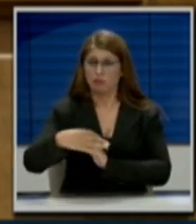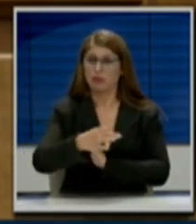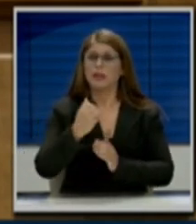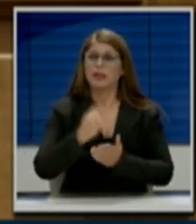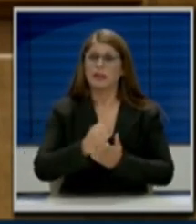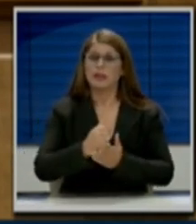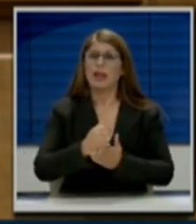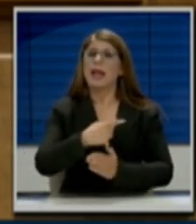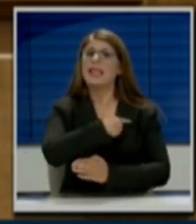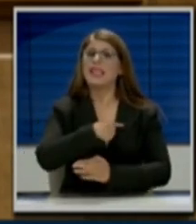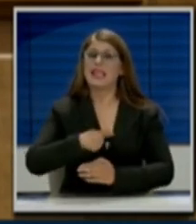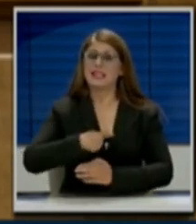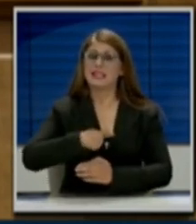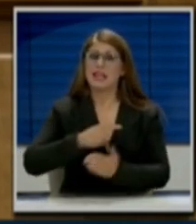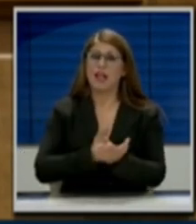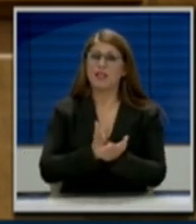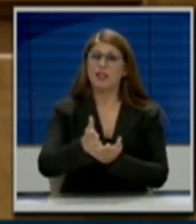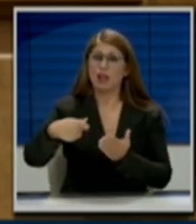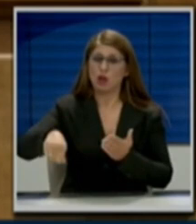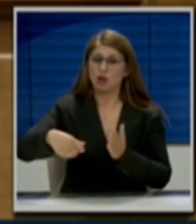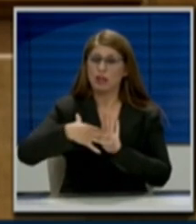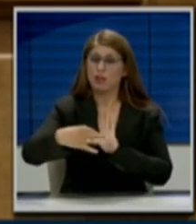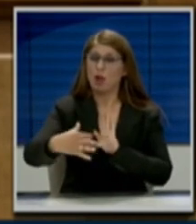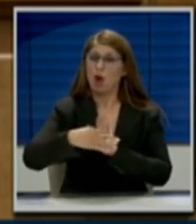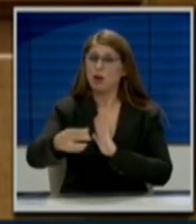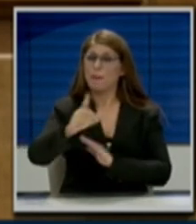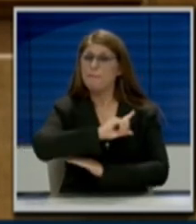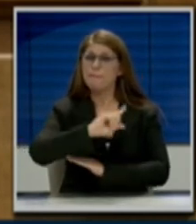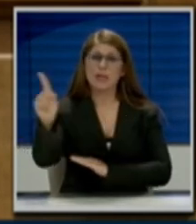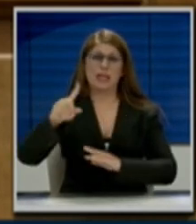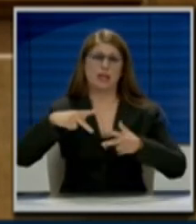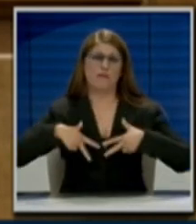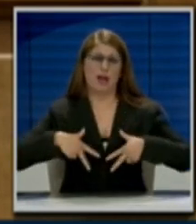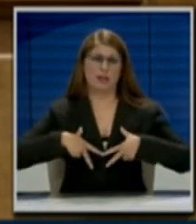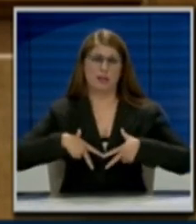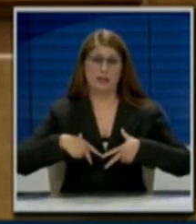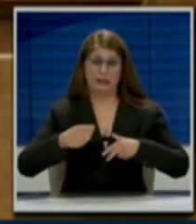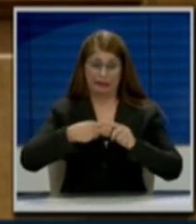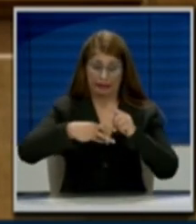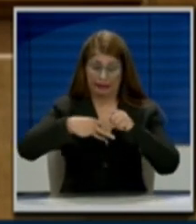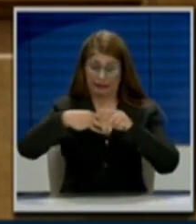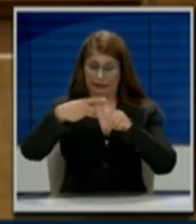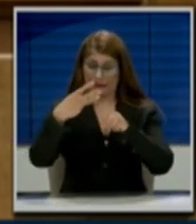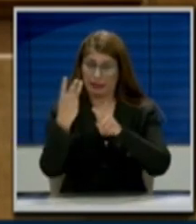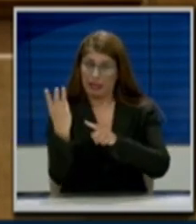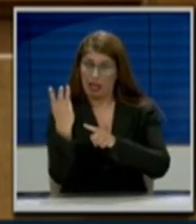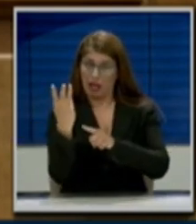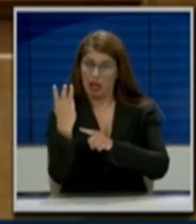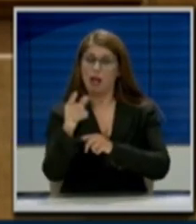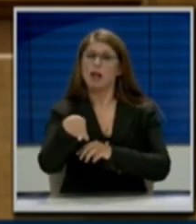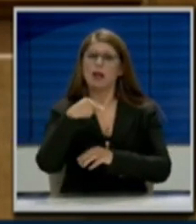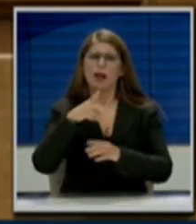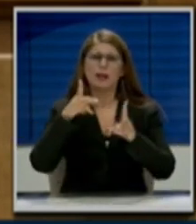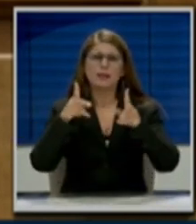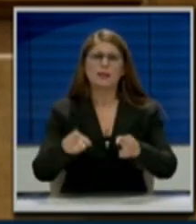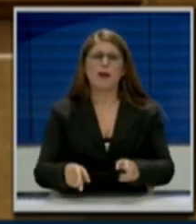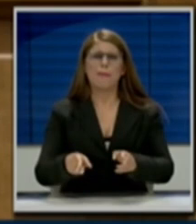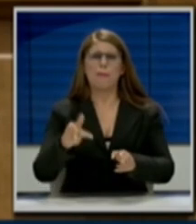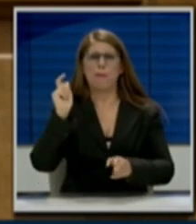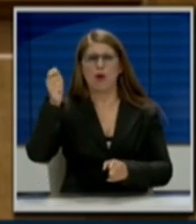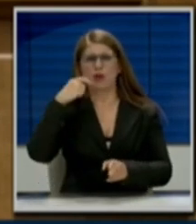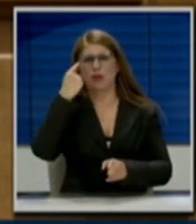ηγεσίας της δικαιοσύνης από την κυβέρνηση. Προτάσεις που αφορούν το τέλος της ατιμωρησίας του